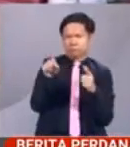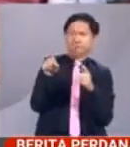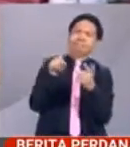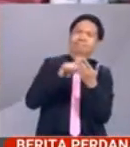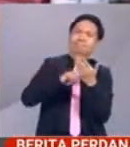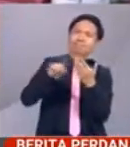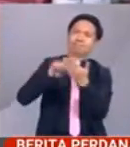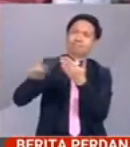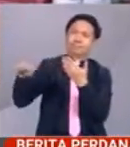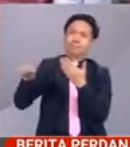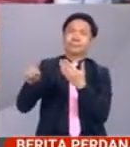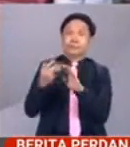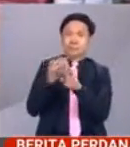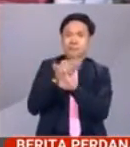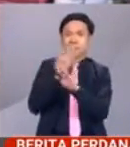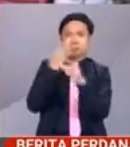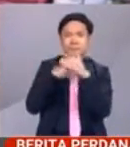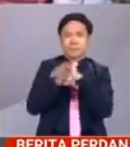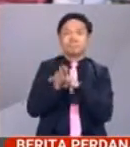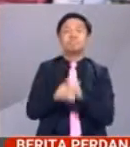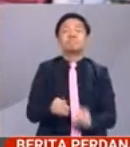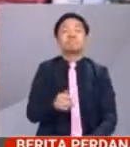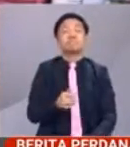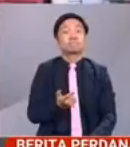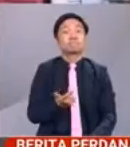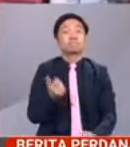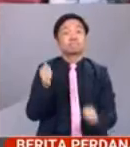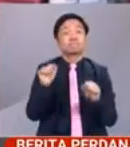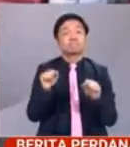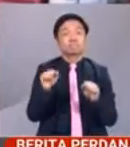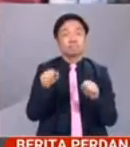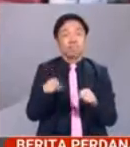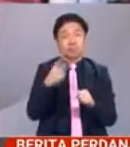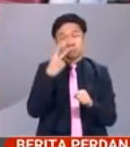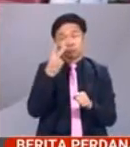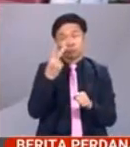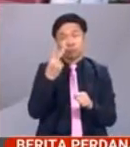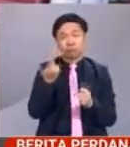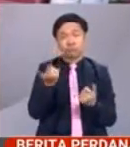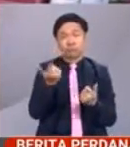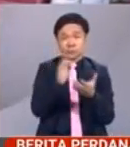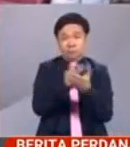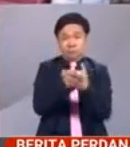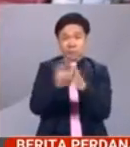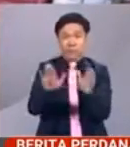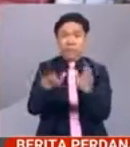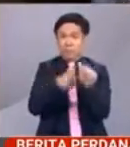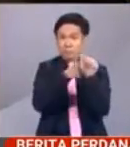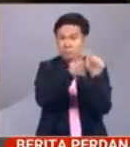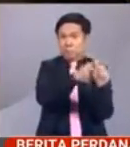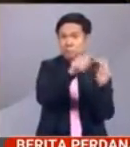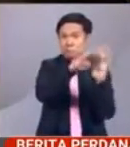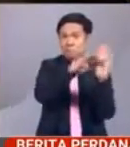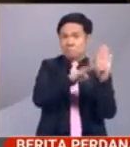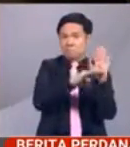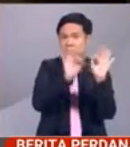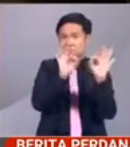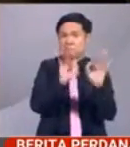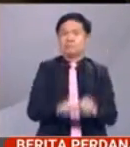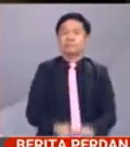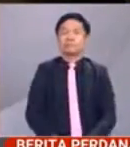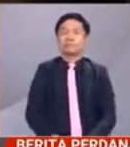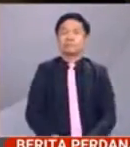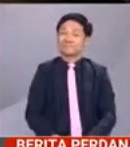ni. So, terasa memang dari segi safety tu memang kita ikut SOP lah. Happy